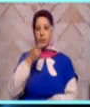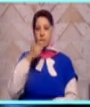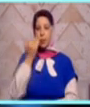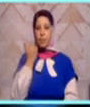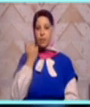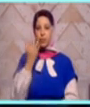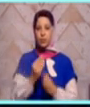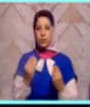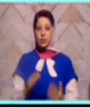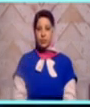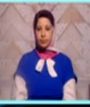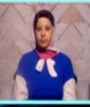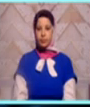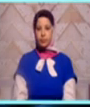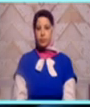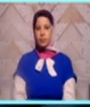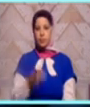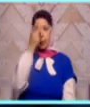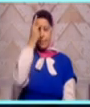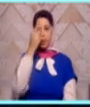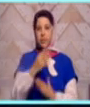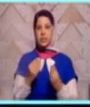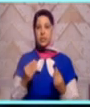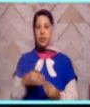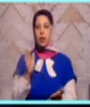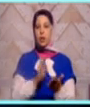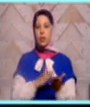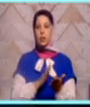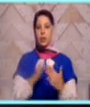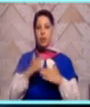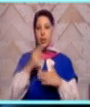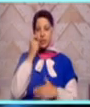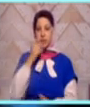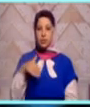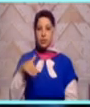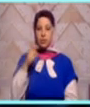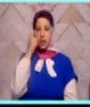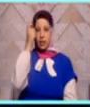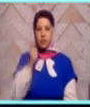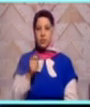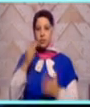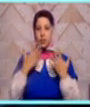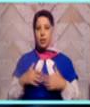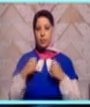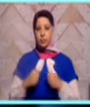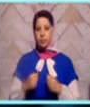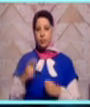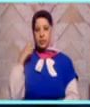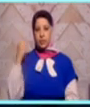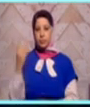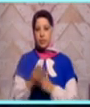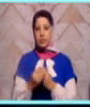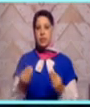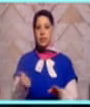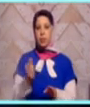فدي حالات مرضية ذات خطورة عالية وقد تؤدي إلى الوفاة، ونحن نسمع عن حالات الوفيات في دول الاتحاد